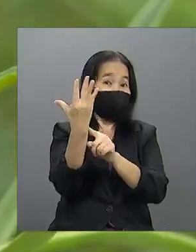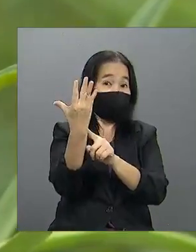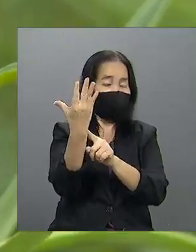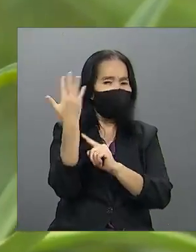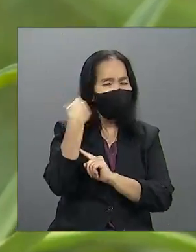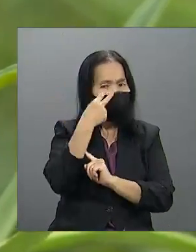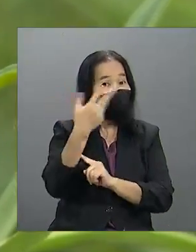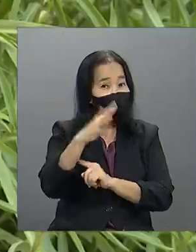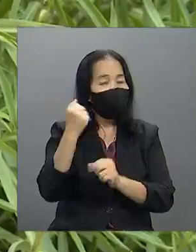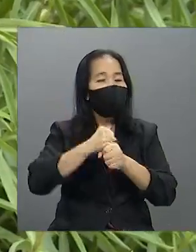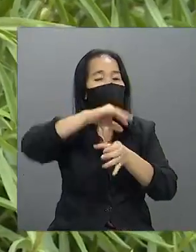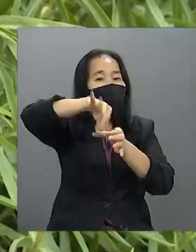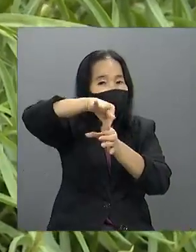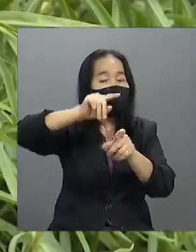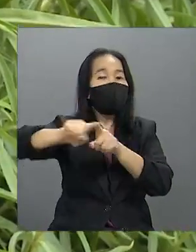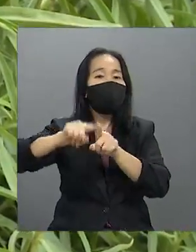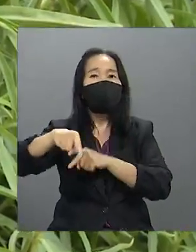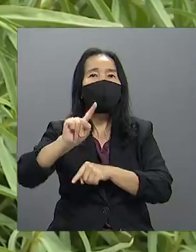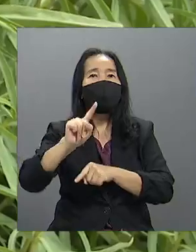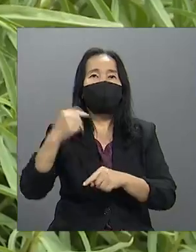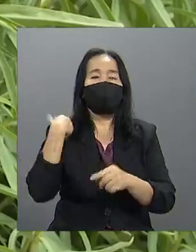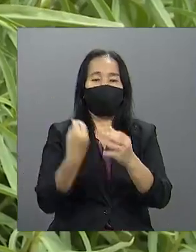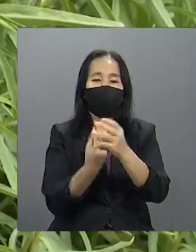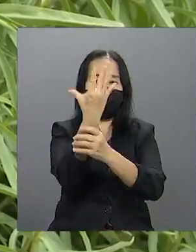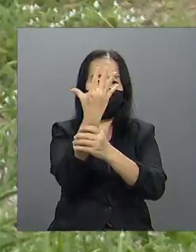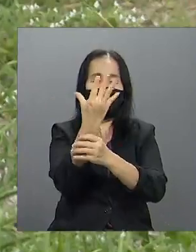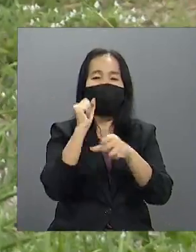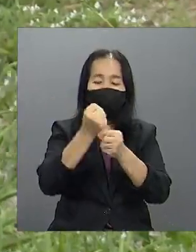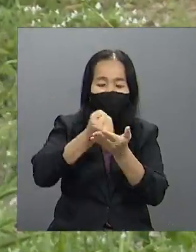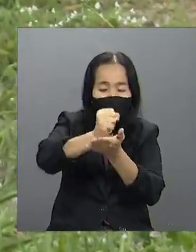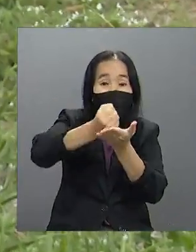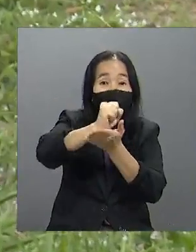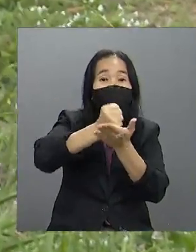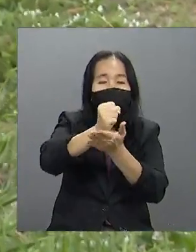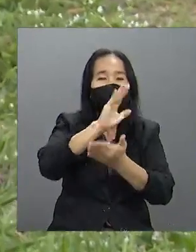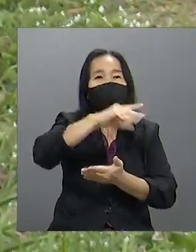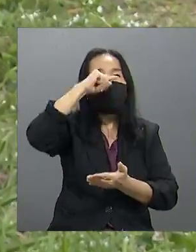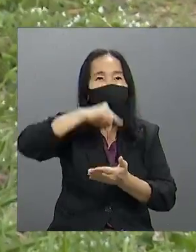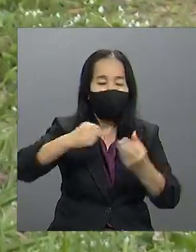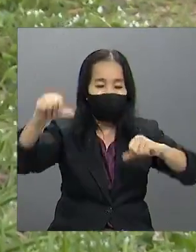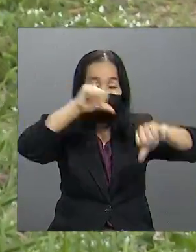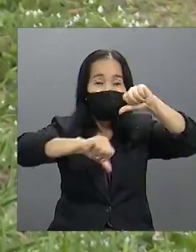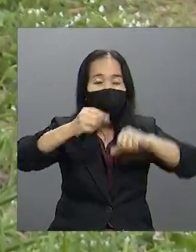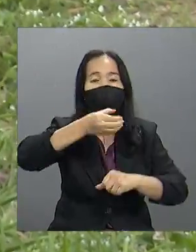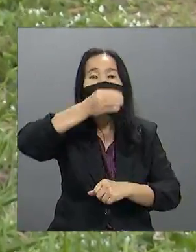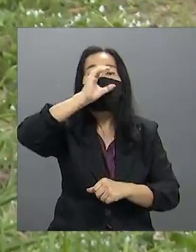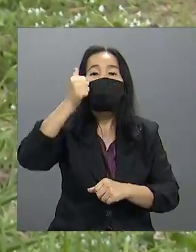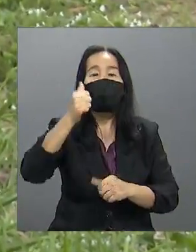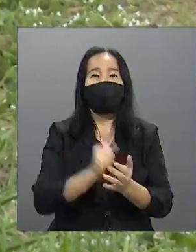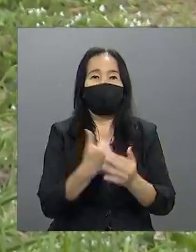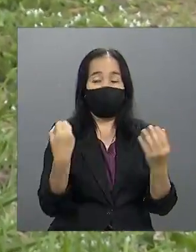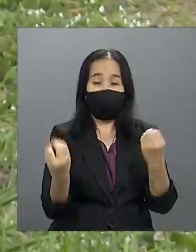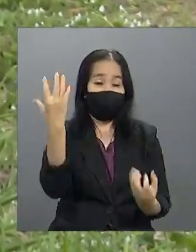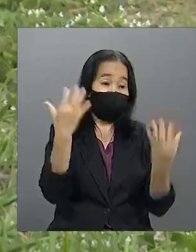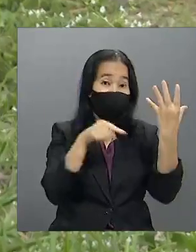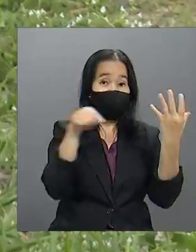างๆนะคะก็คือต้นทาราก้อนค่ะกลิ่นคล้ายๆตะไคร้เลยนะคะสองต้นนี้นะคะก็เป็นพืชสมุนไพรจากต่างประเ